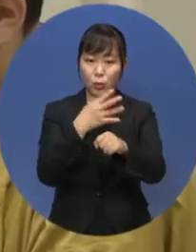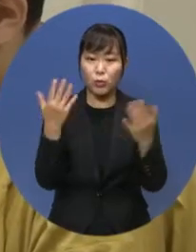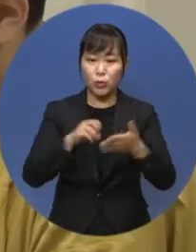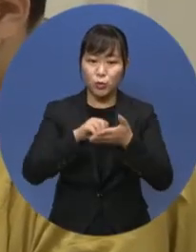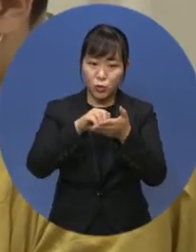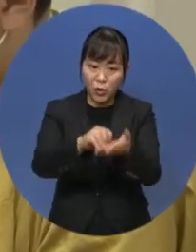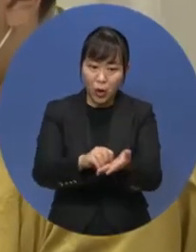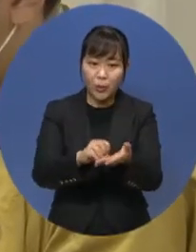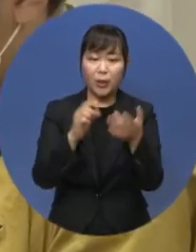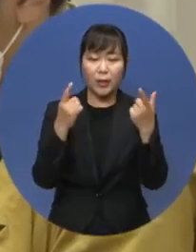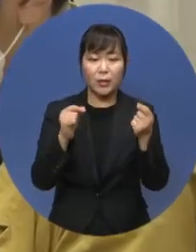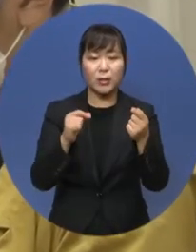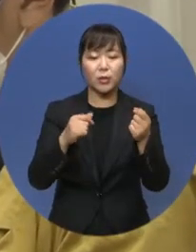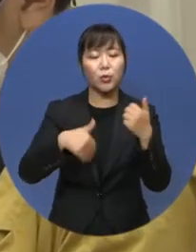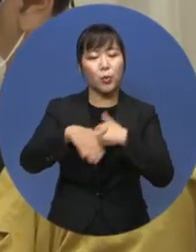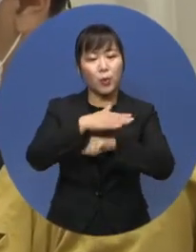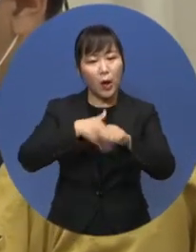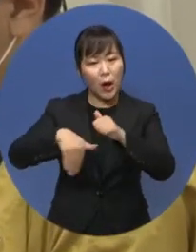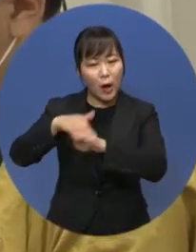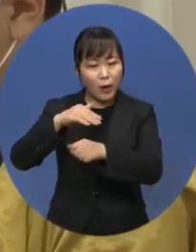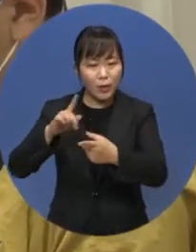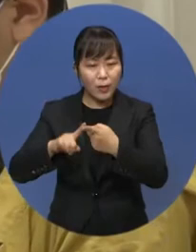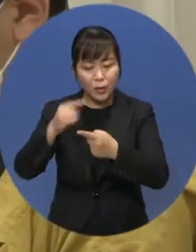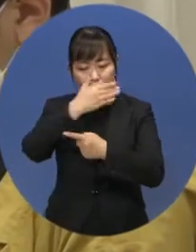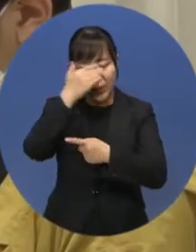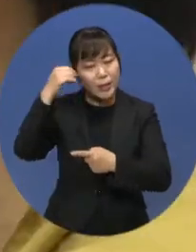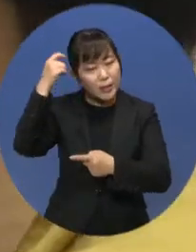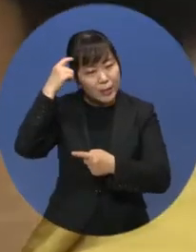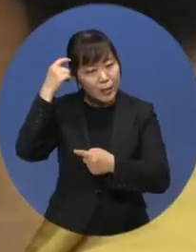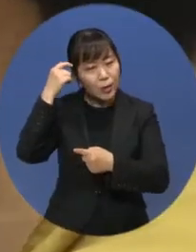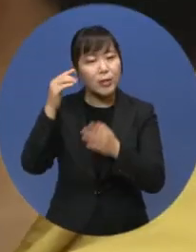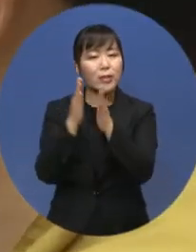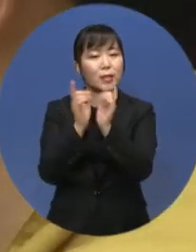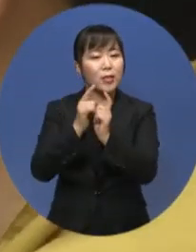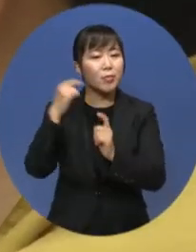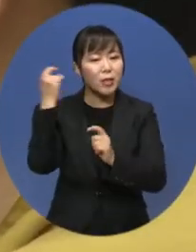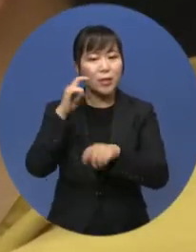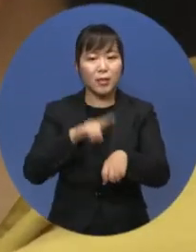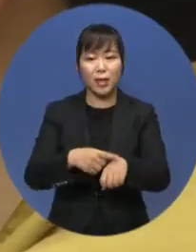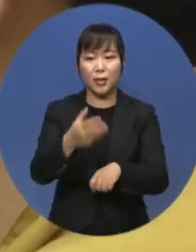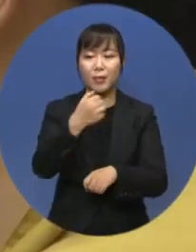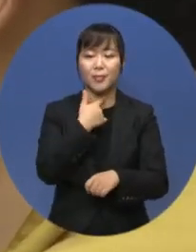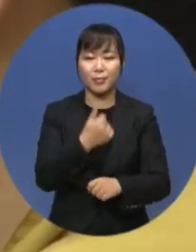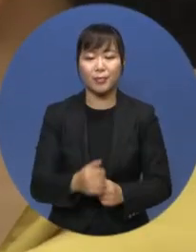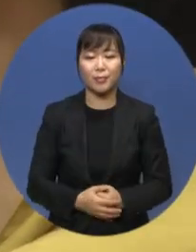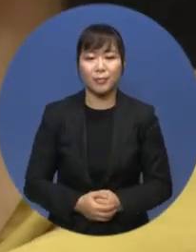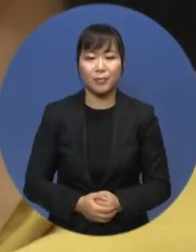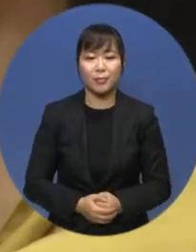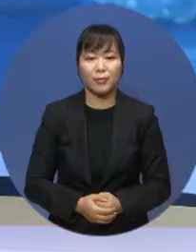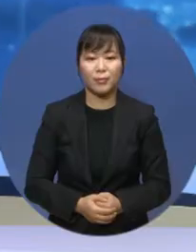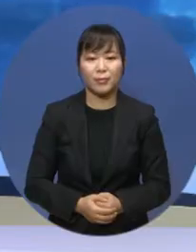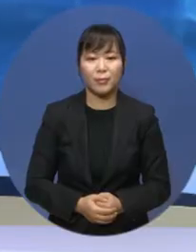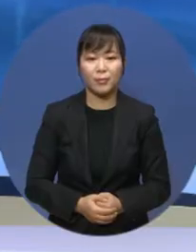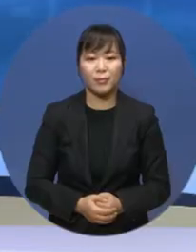등 최근 장애 현안에 대해 청년들의 의견을 직접 듣는 시간을 가졌습니다.